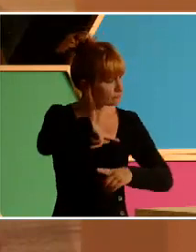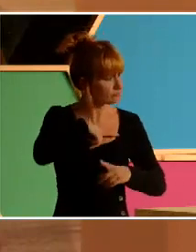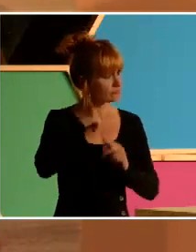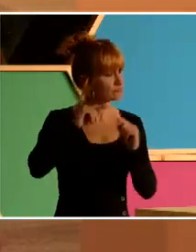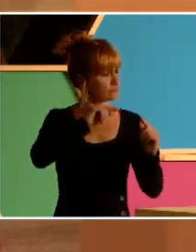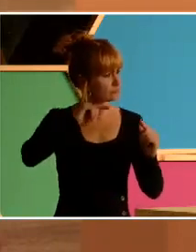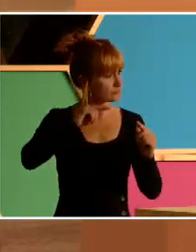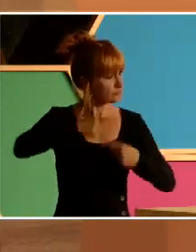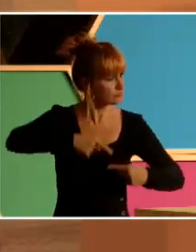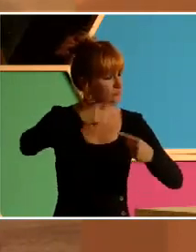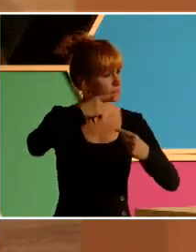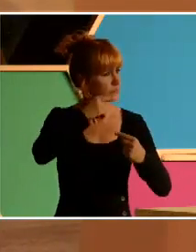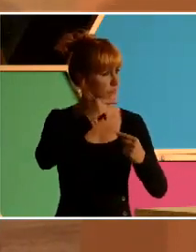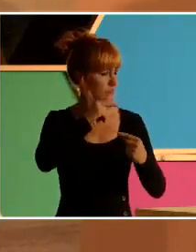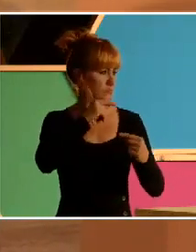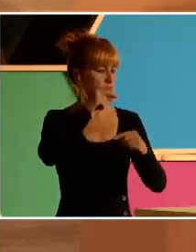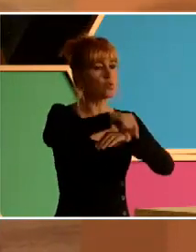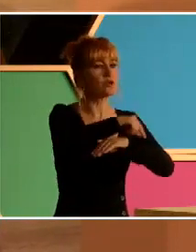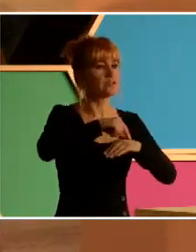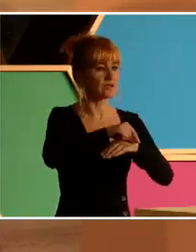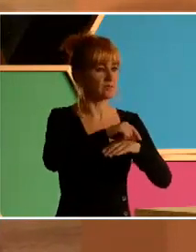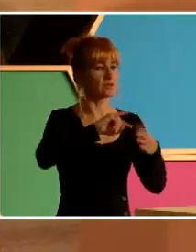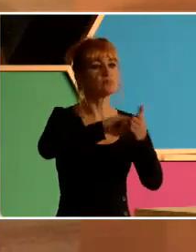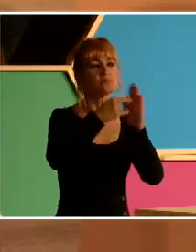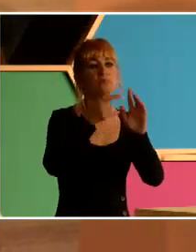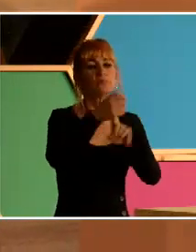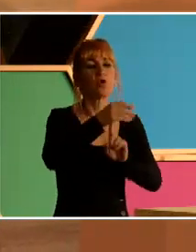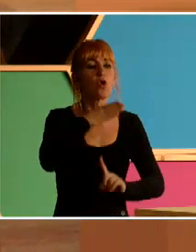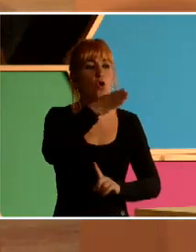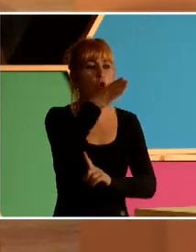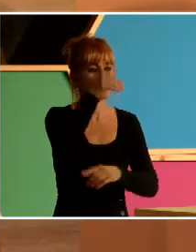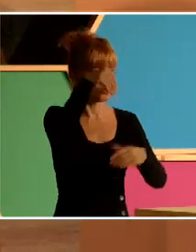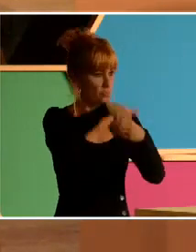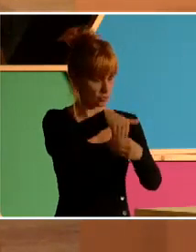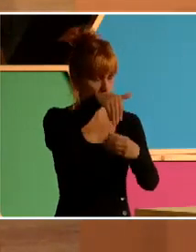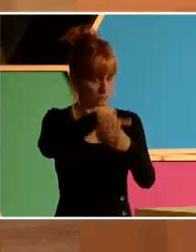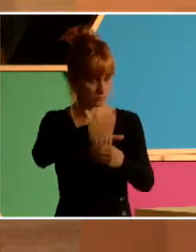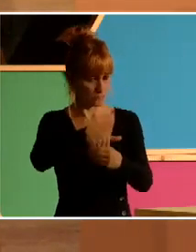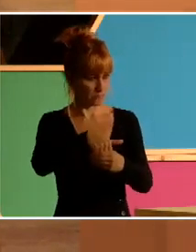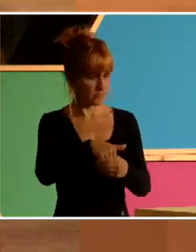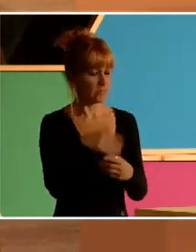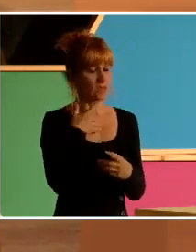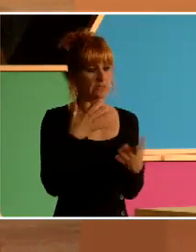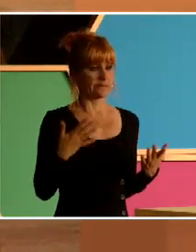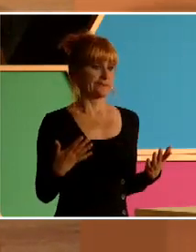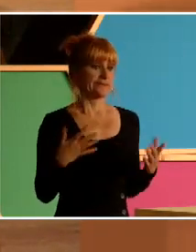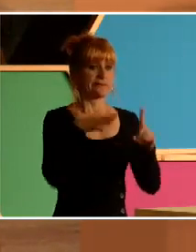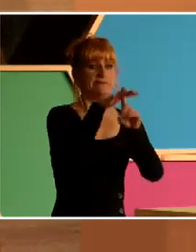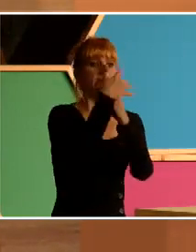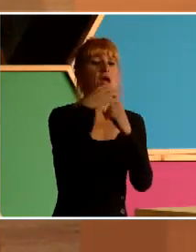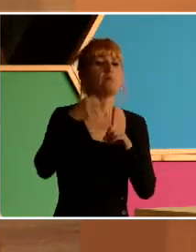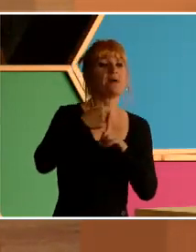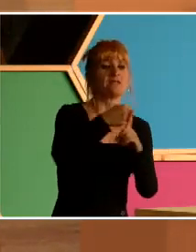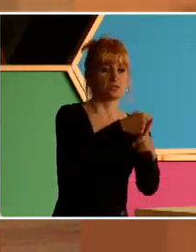que volem que es resolgui a les urnes, no? Clar, d'alguna manera l'Estat amb aquesta repressió salvatge, no? Que